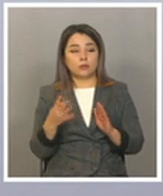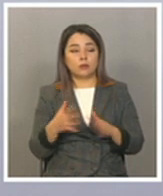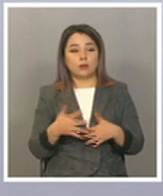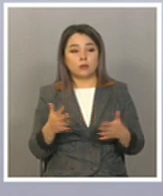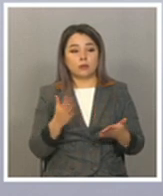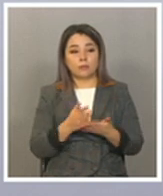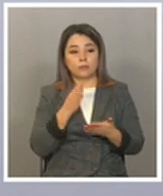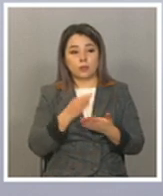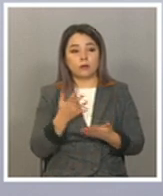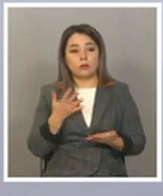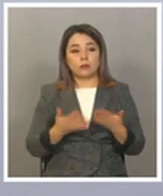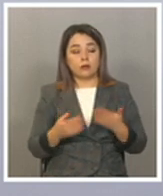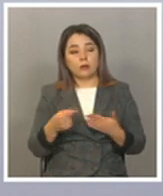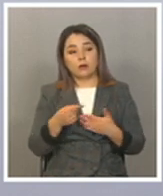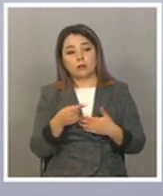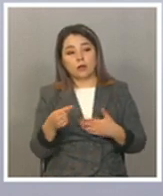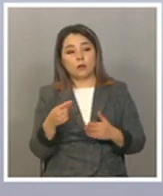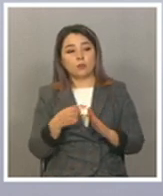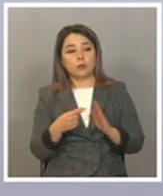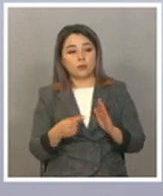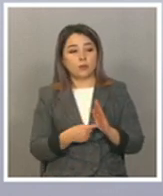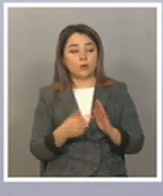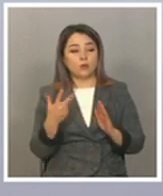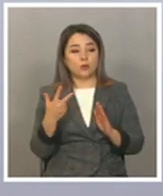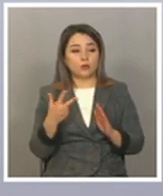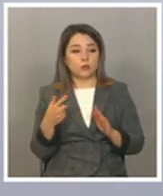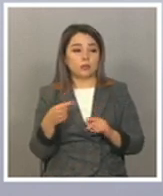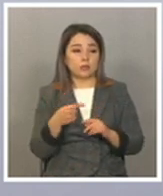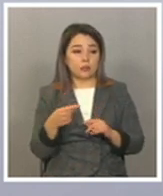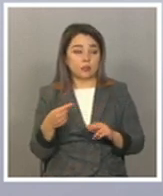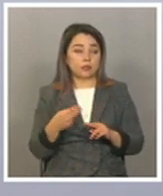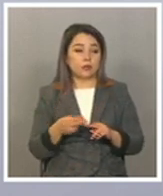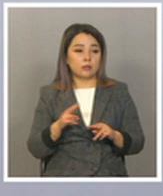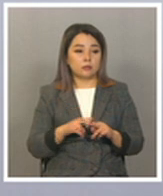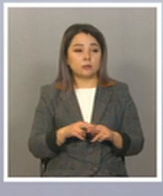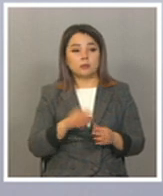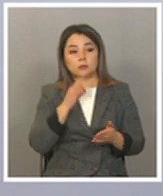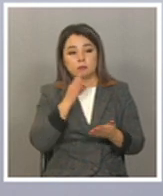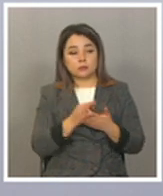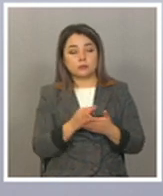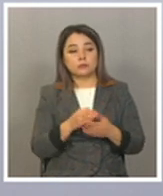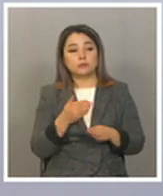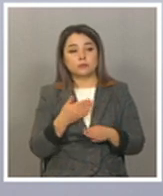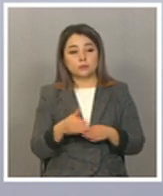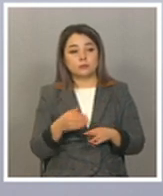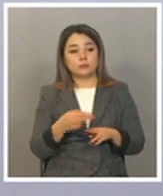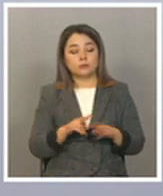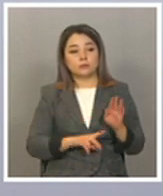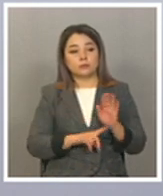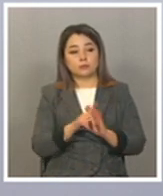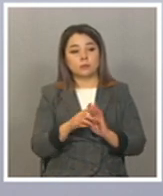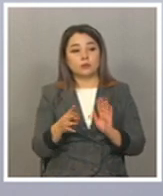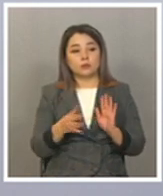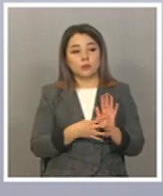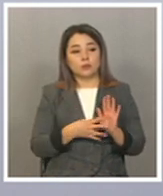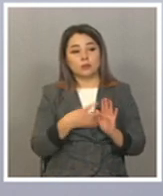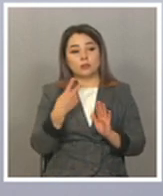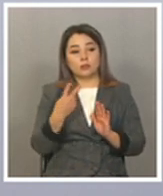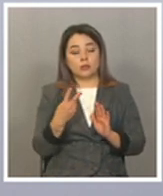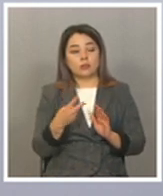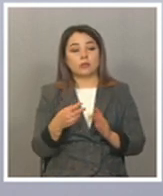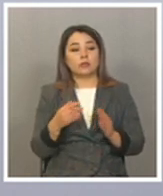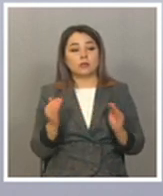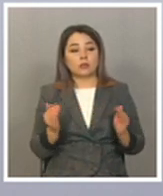Егер алымы мен бөлімін 3-ке кемітсе, онда шыққан бөлшек бастапқы бөлшектен 9-дан 2-ге кем